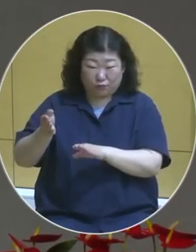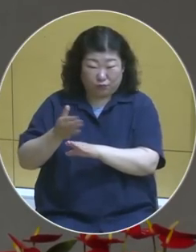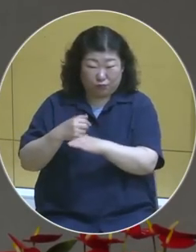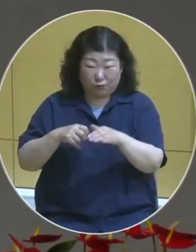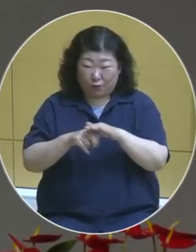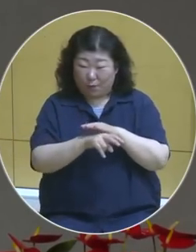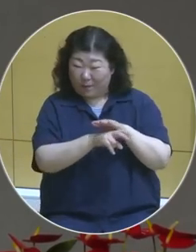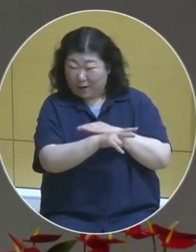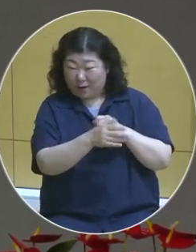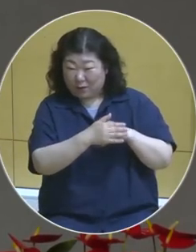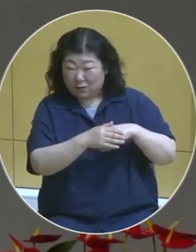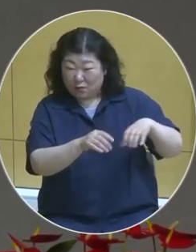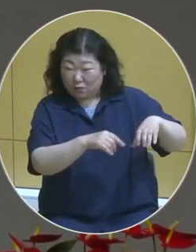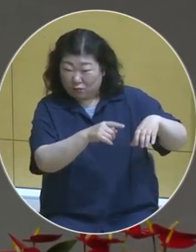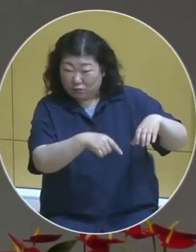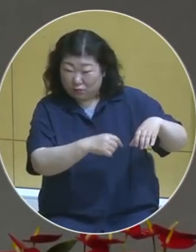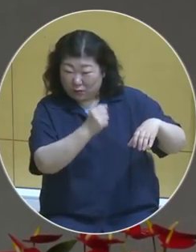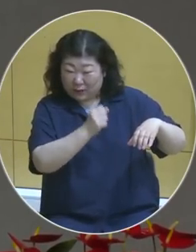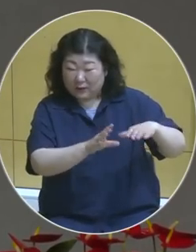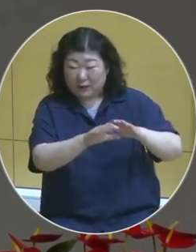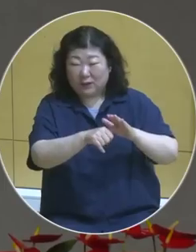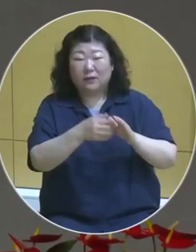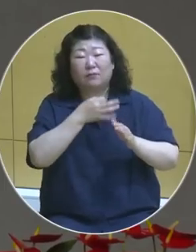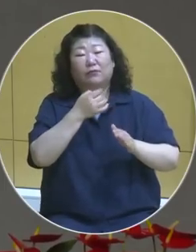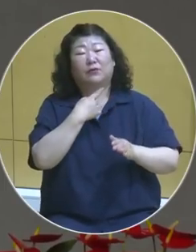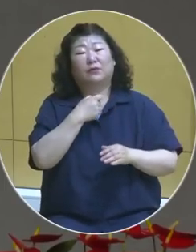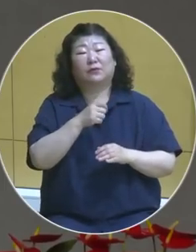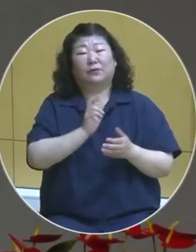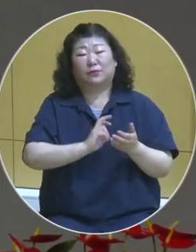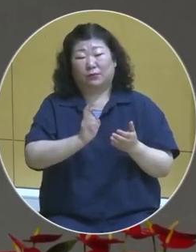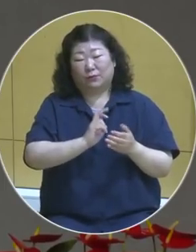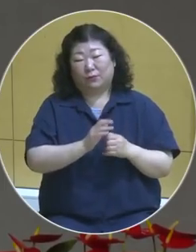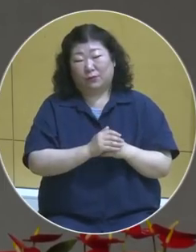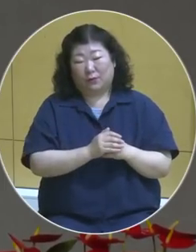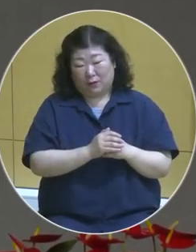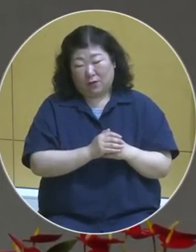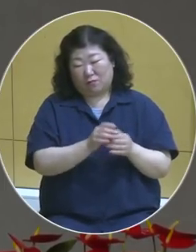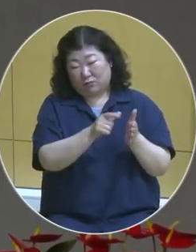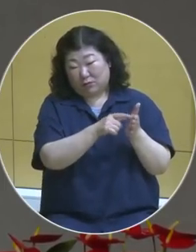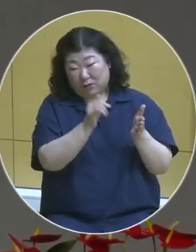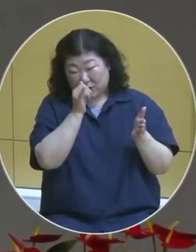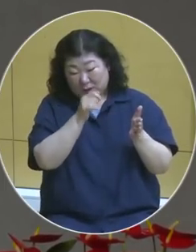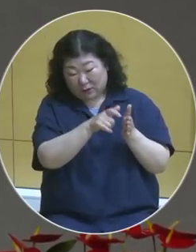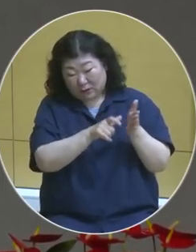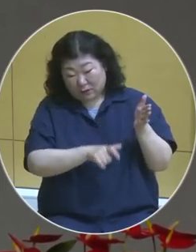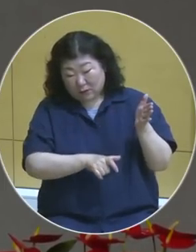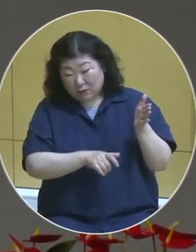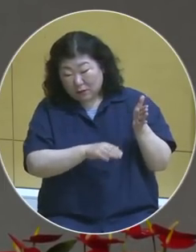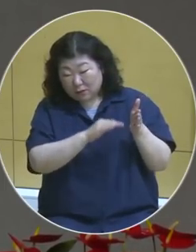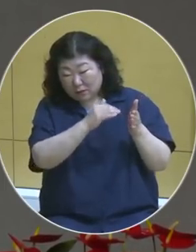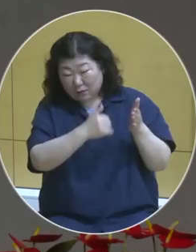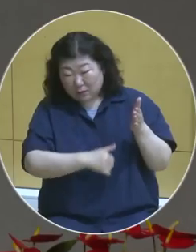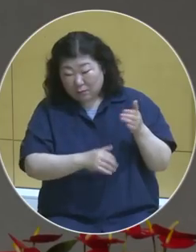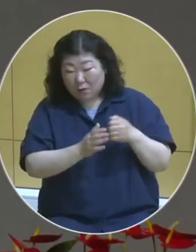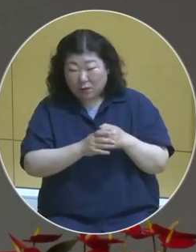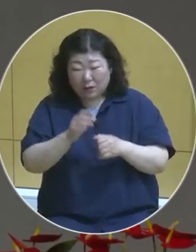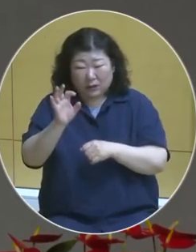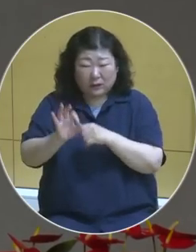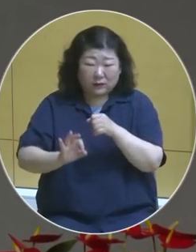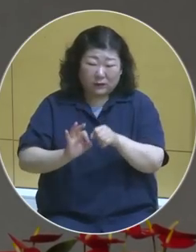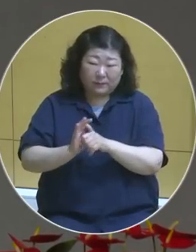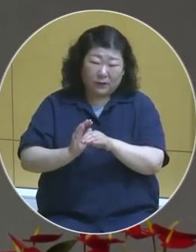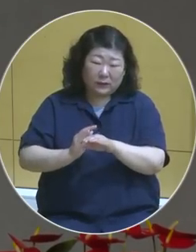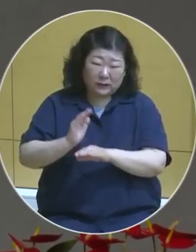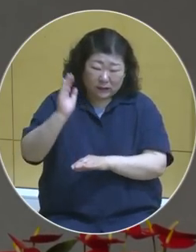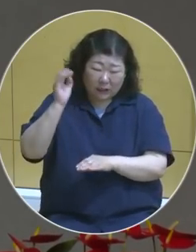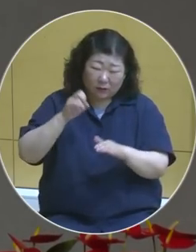굴속에 있을 때에 불렀던 노래라고 그렇게 말씀에 전해져 있습니다. 사울에게 10여 년간 쫓기면서 갈